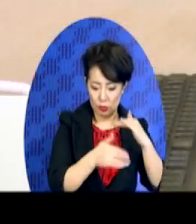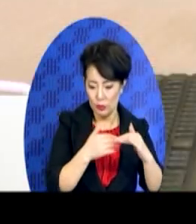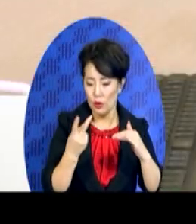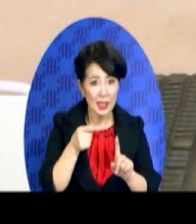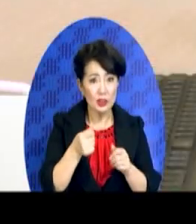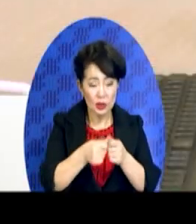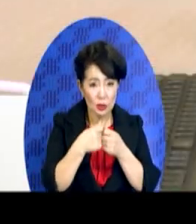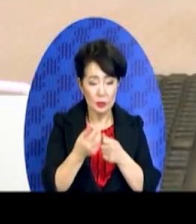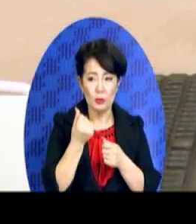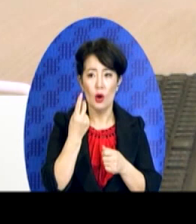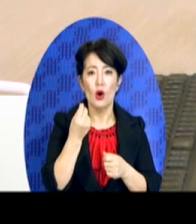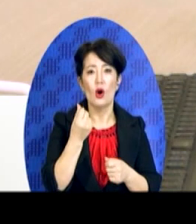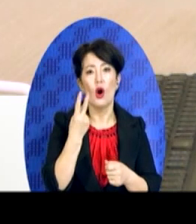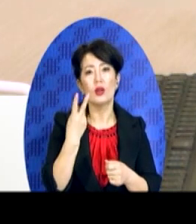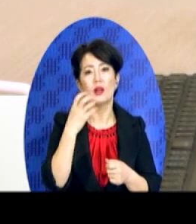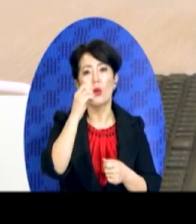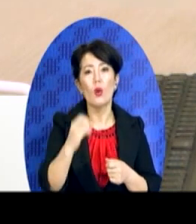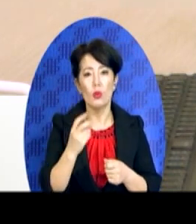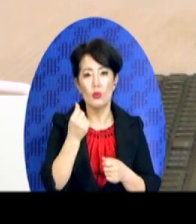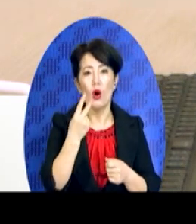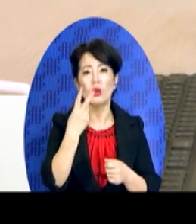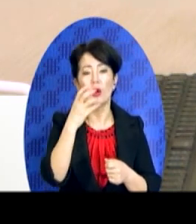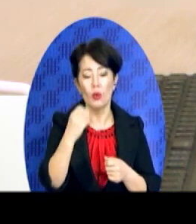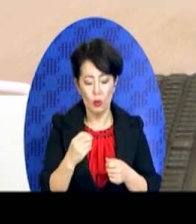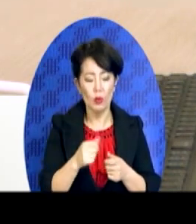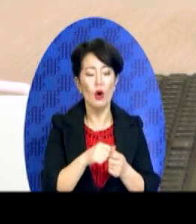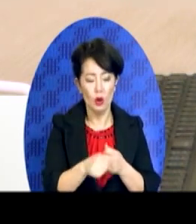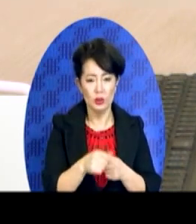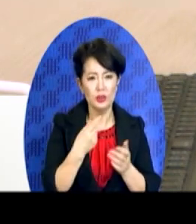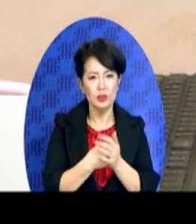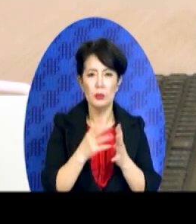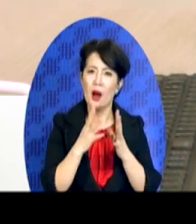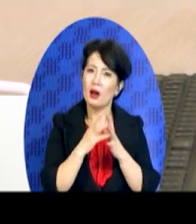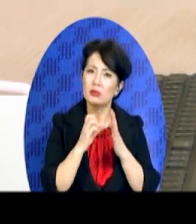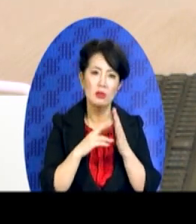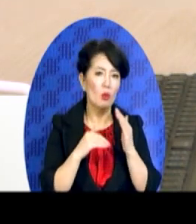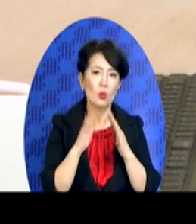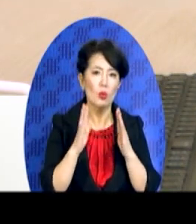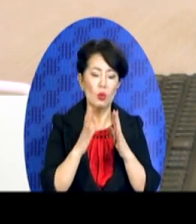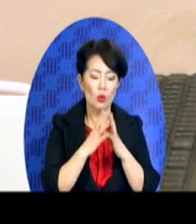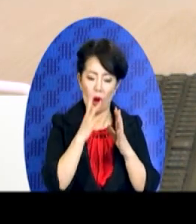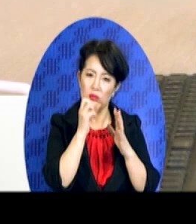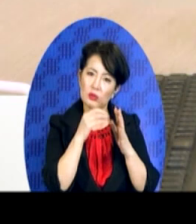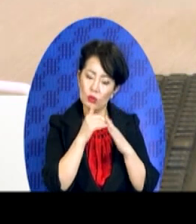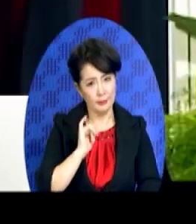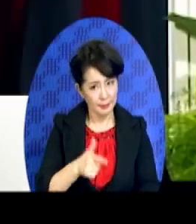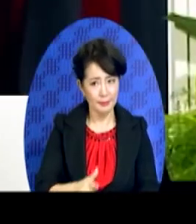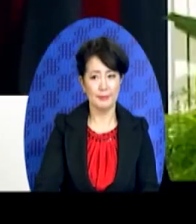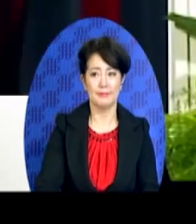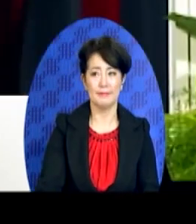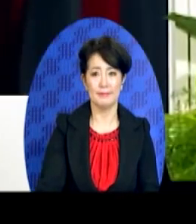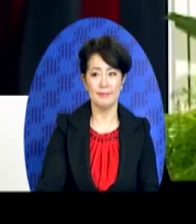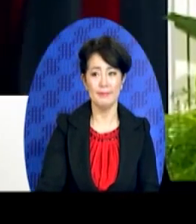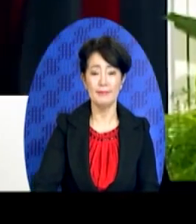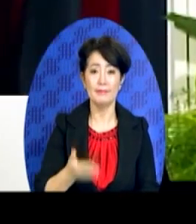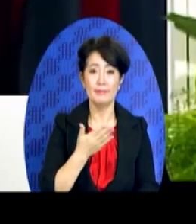хүн өөрөө 25% төлдөг. Энэ нь бол нийлээд нэг 10 хүрэхгүй сая төгрөг л тухайн хувь хүнээсээ гардаг. Түүний